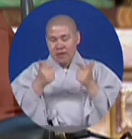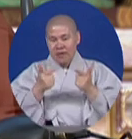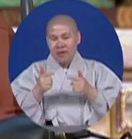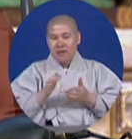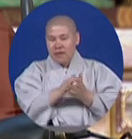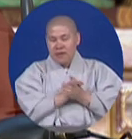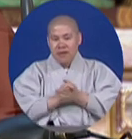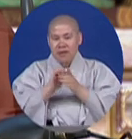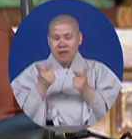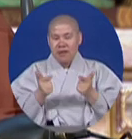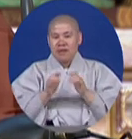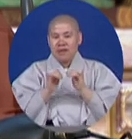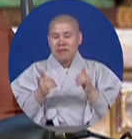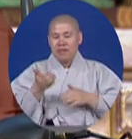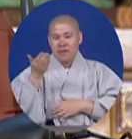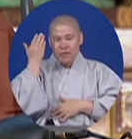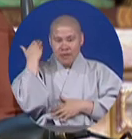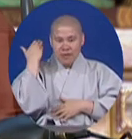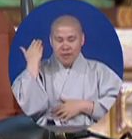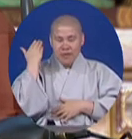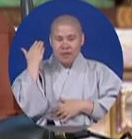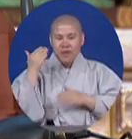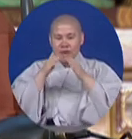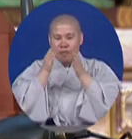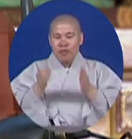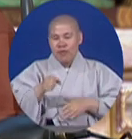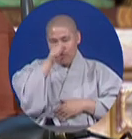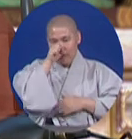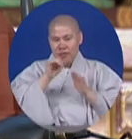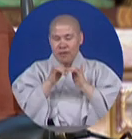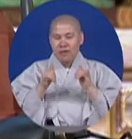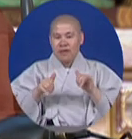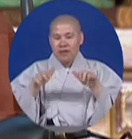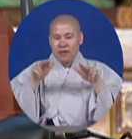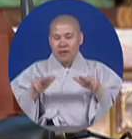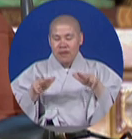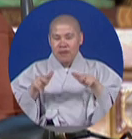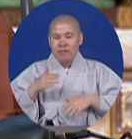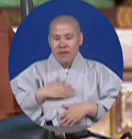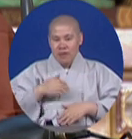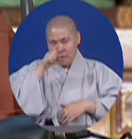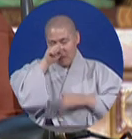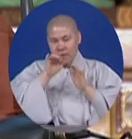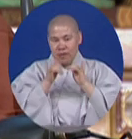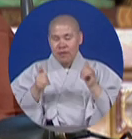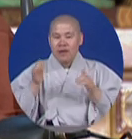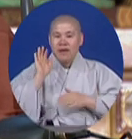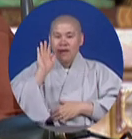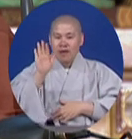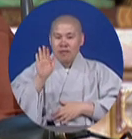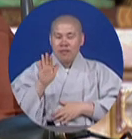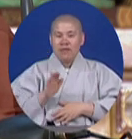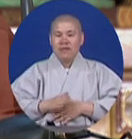나하고 좋았던 사람이고 지금 나하고 좋았던 사람은 앞으로